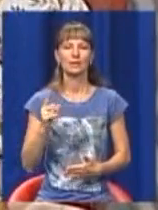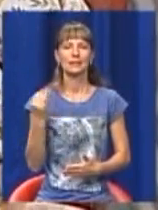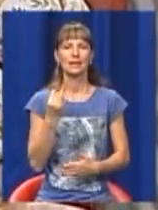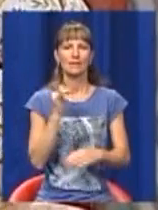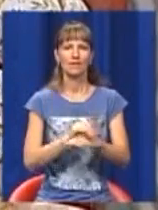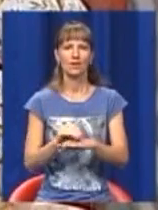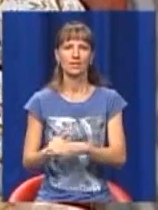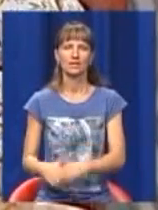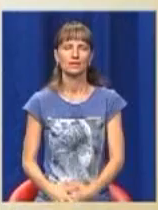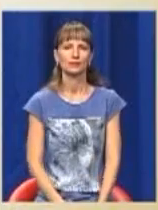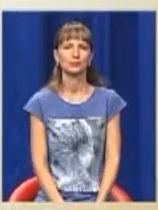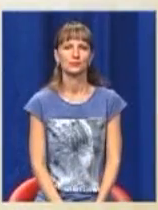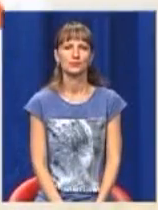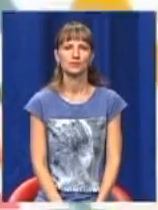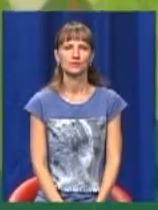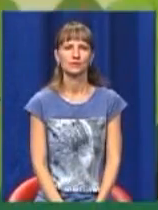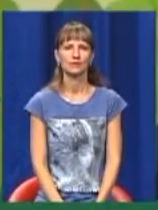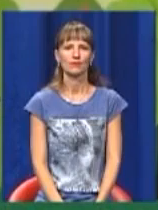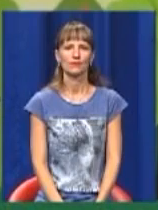факти.